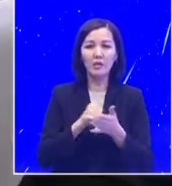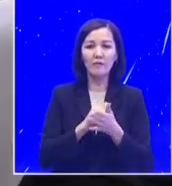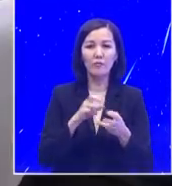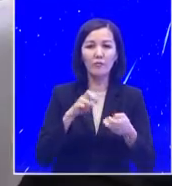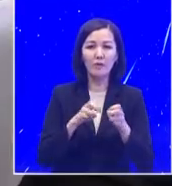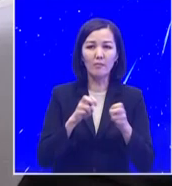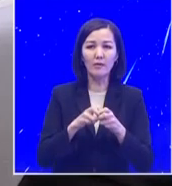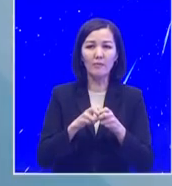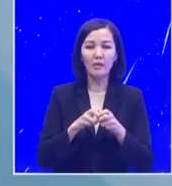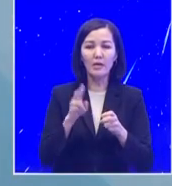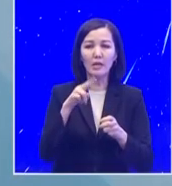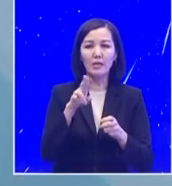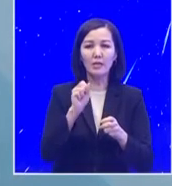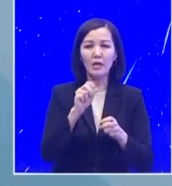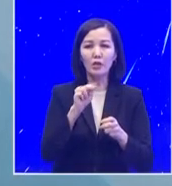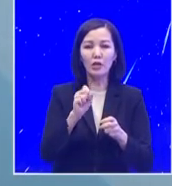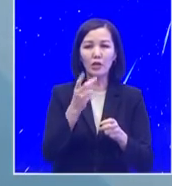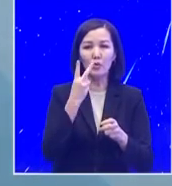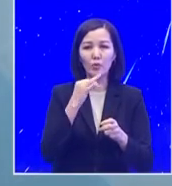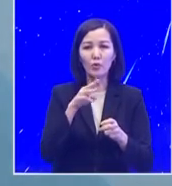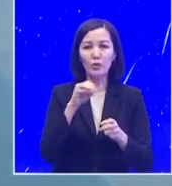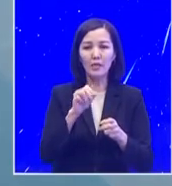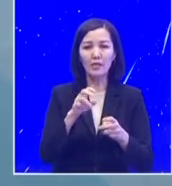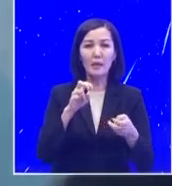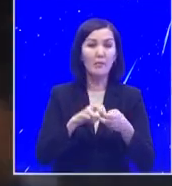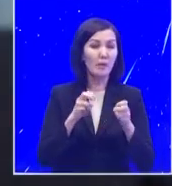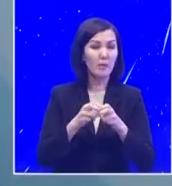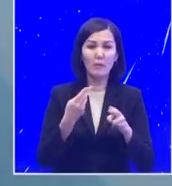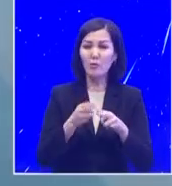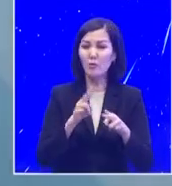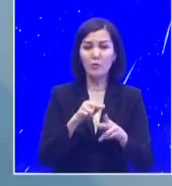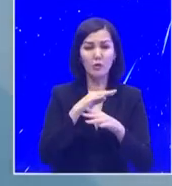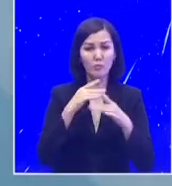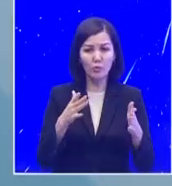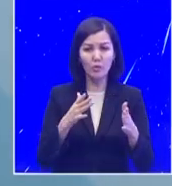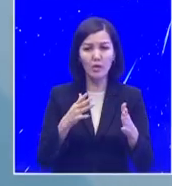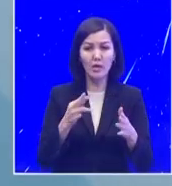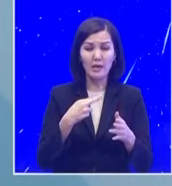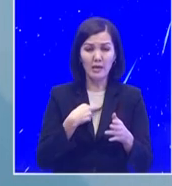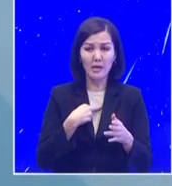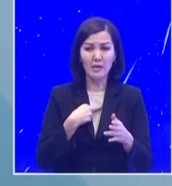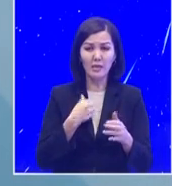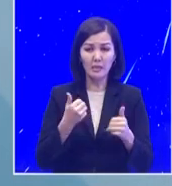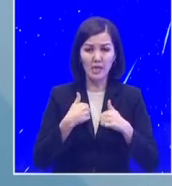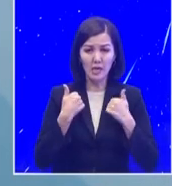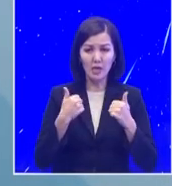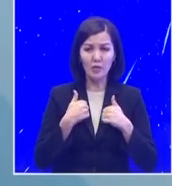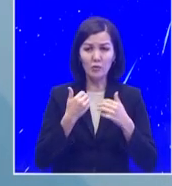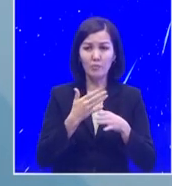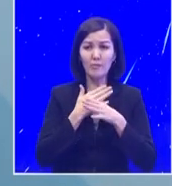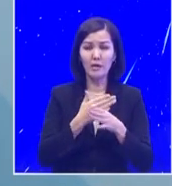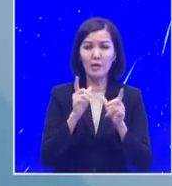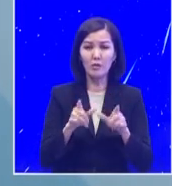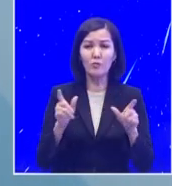проблему – дачи УИТАС. Проблем у нас, конечно, очень много. Очень много. Я в основном стараюсь, помогаю